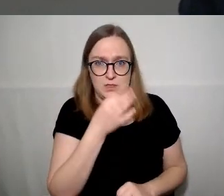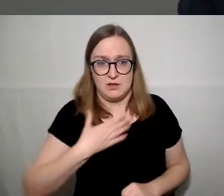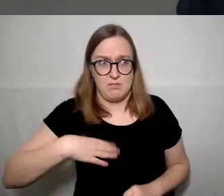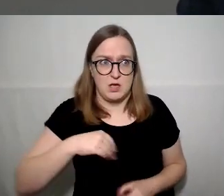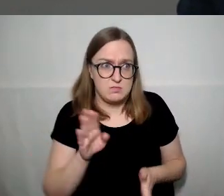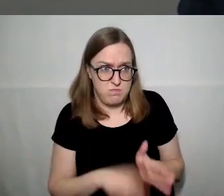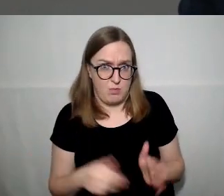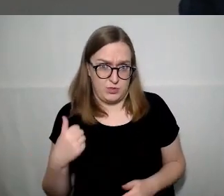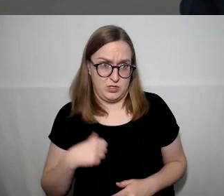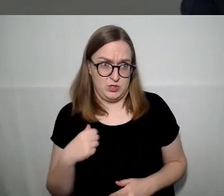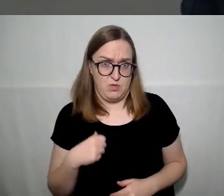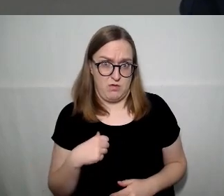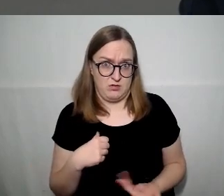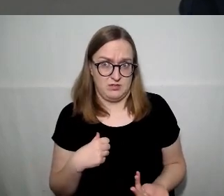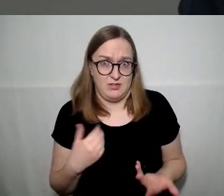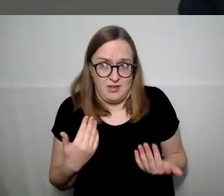kada jei ne dabar,